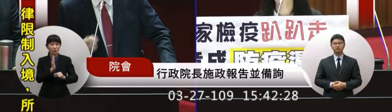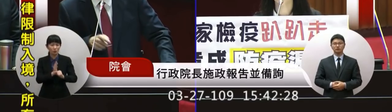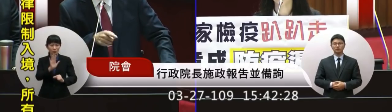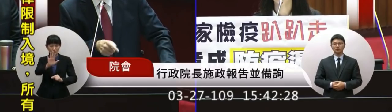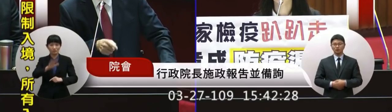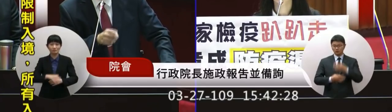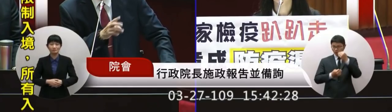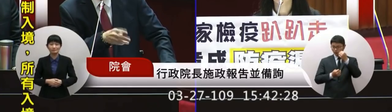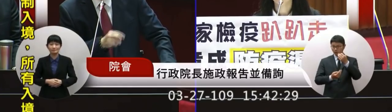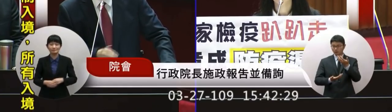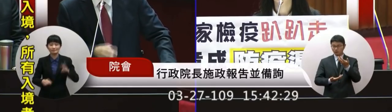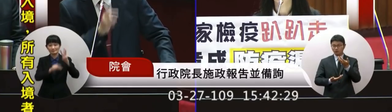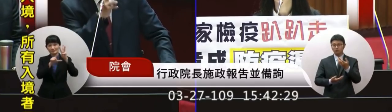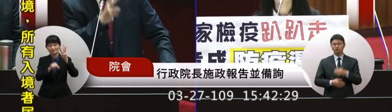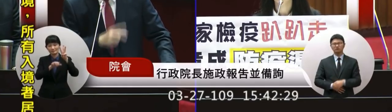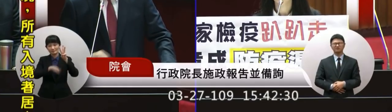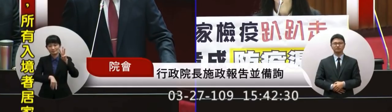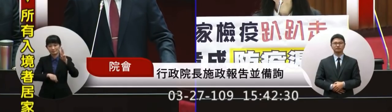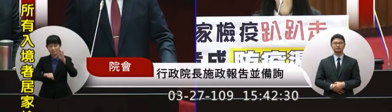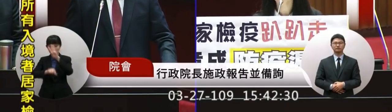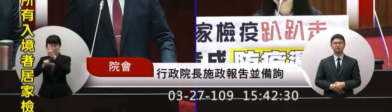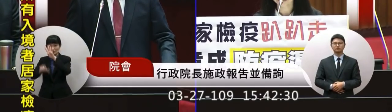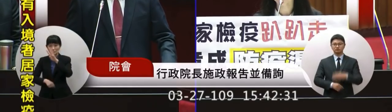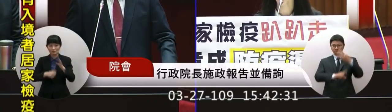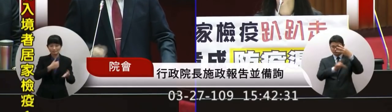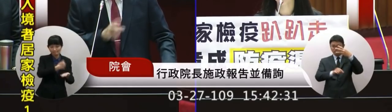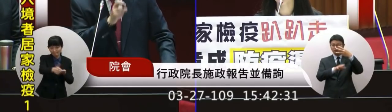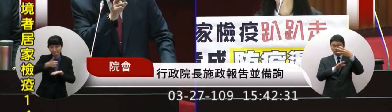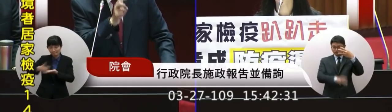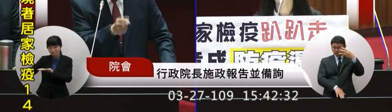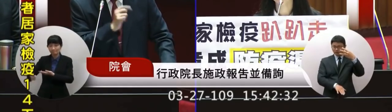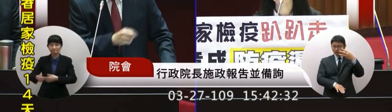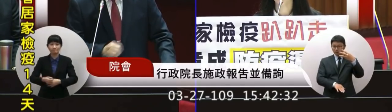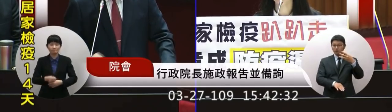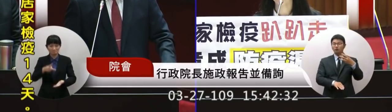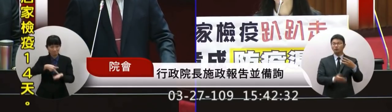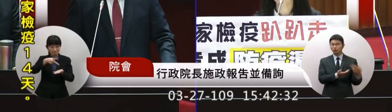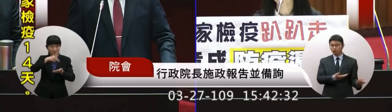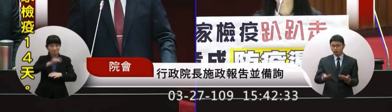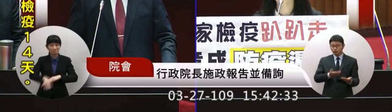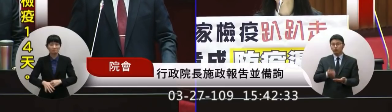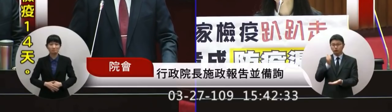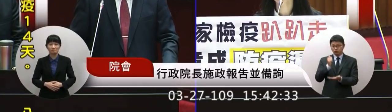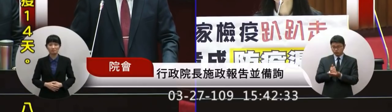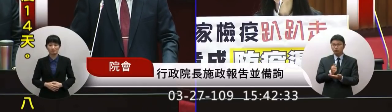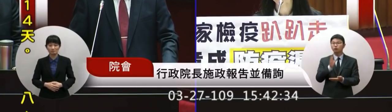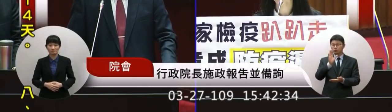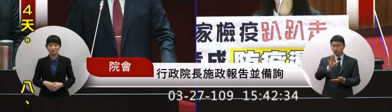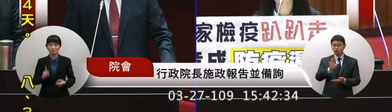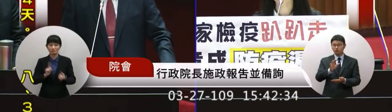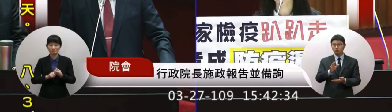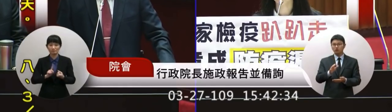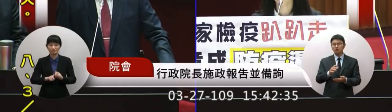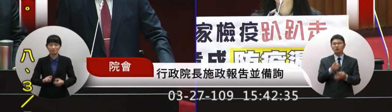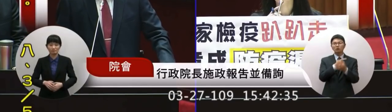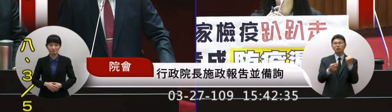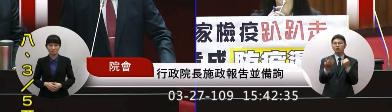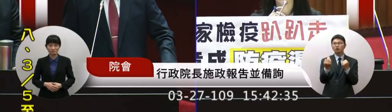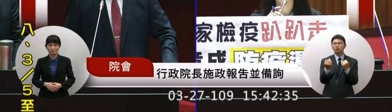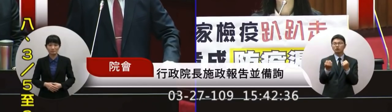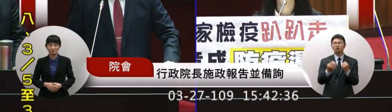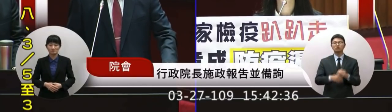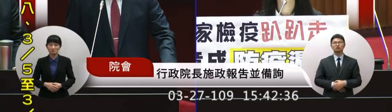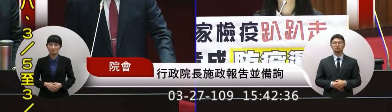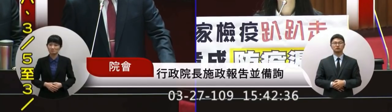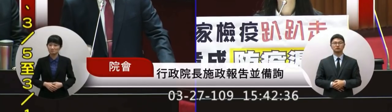快什么时候可以生产？ 3月底跟4月2批。 3月底开始会有生产出来第一批。 对。 大概多少件？